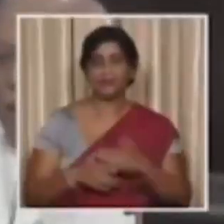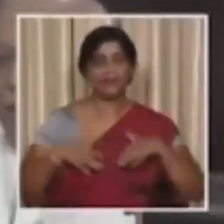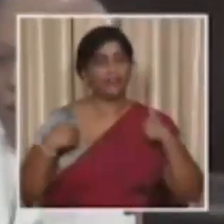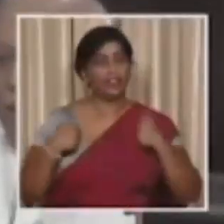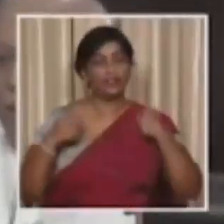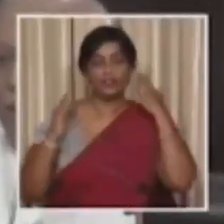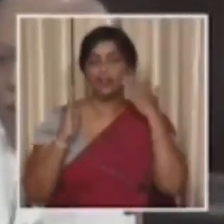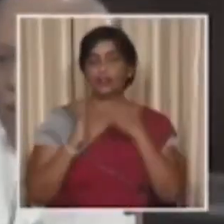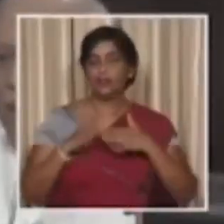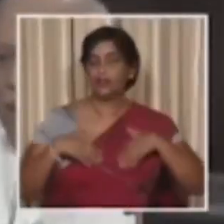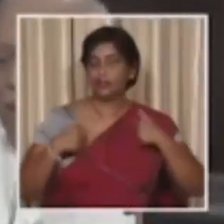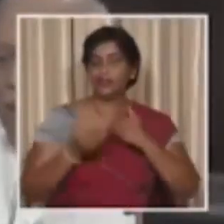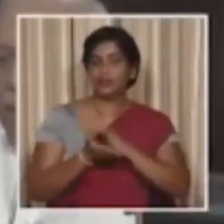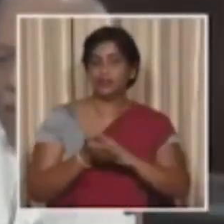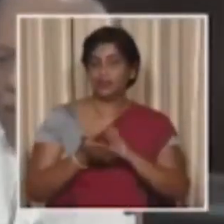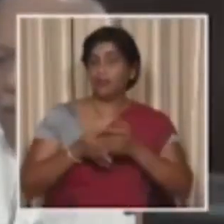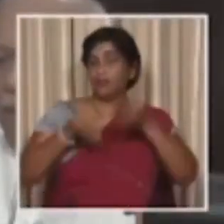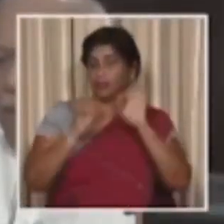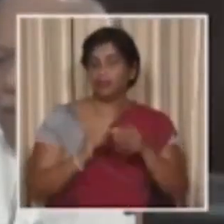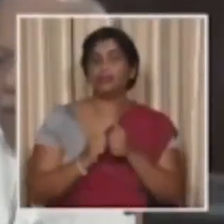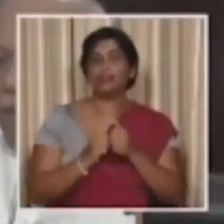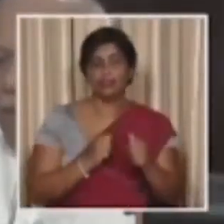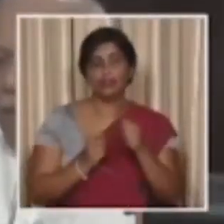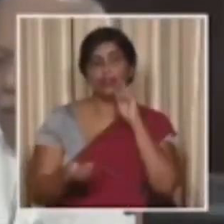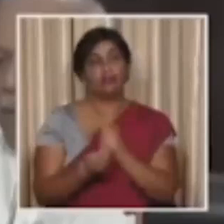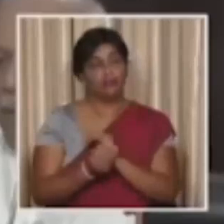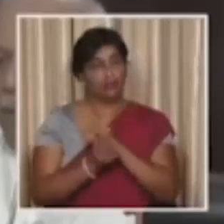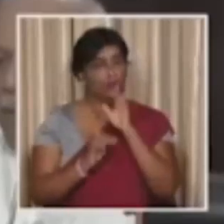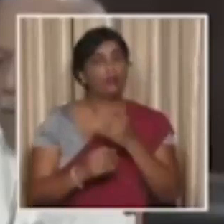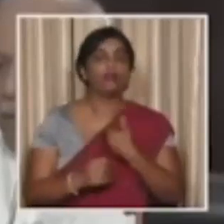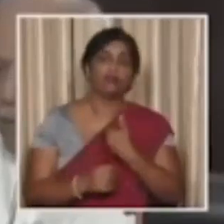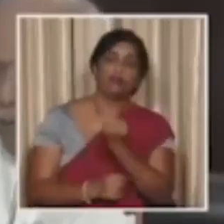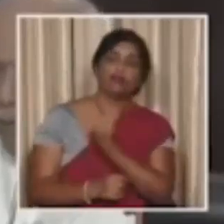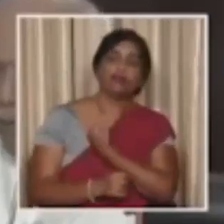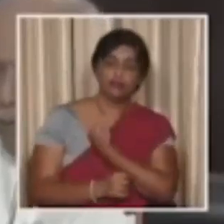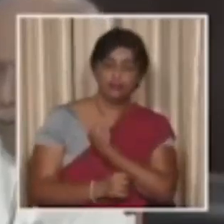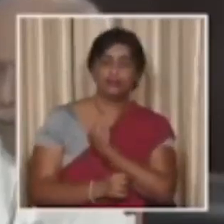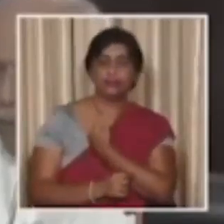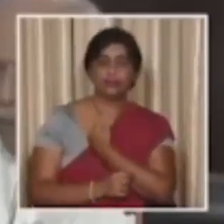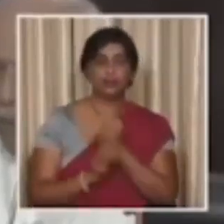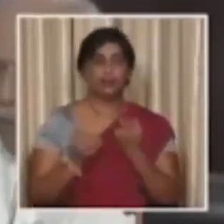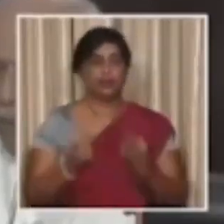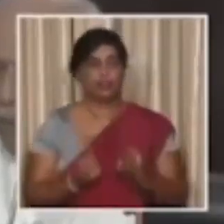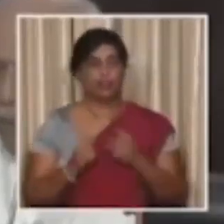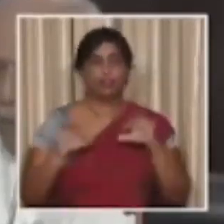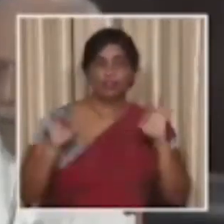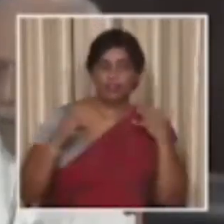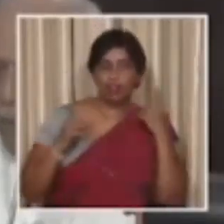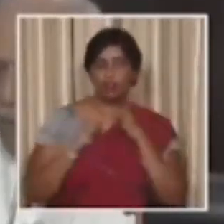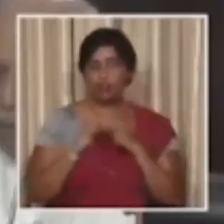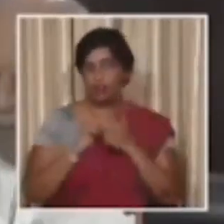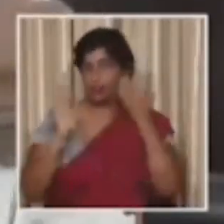සෞඛ්‍ය සේවය සෞඛ්‍ය සේවාවෙහි ගුණාත්මක භාවය රැක ගැනීම උදෙසා අපි කැප වෙනවා අඩුපාඩු දුර්වලතා